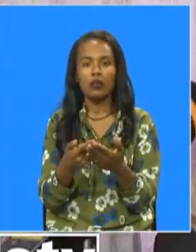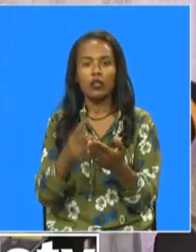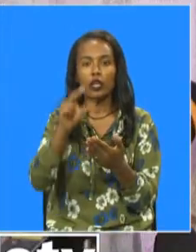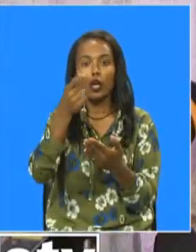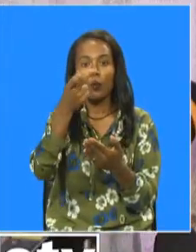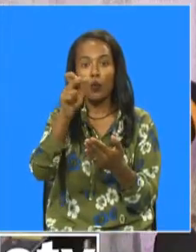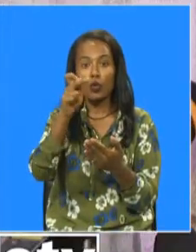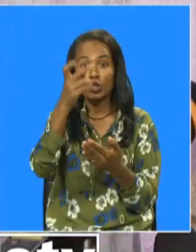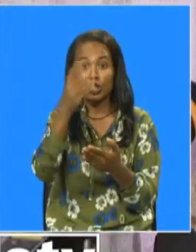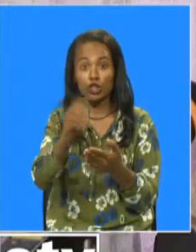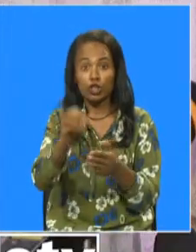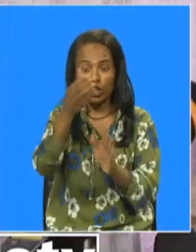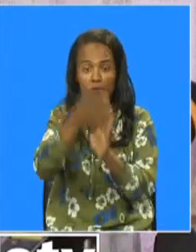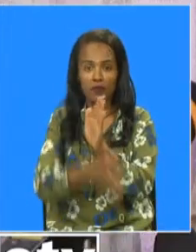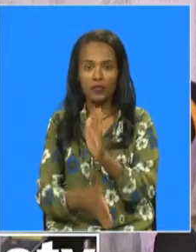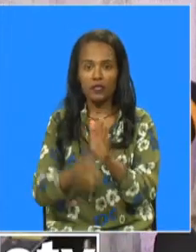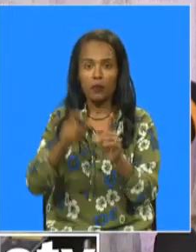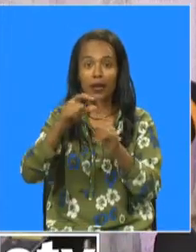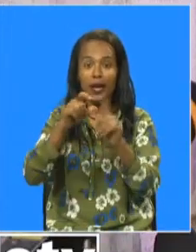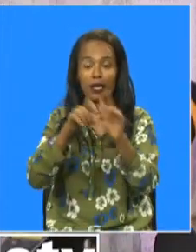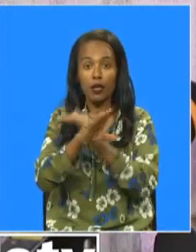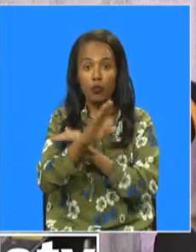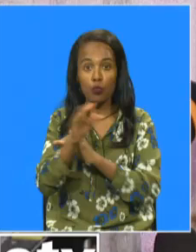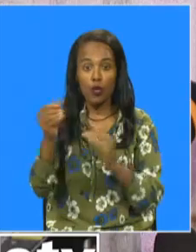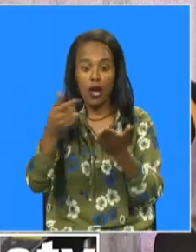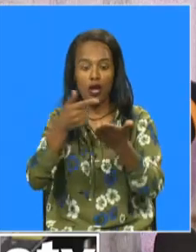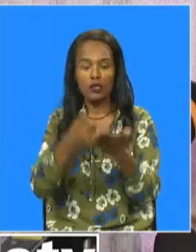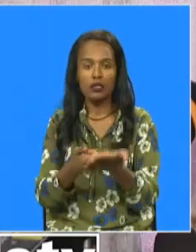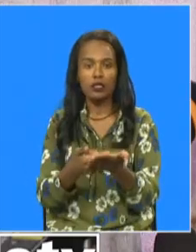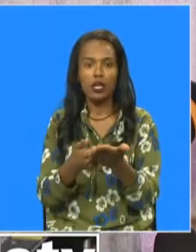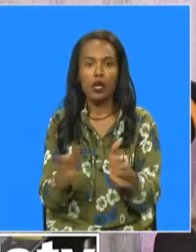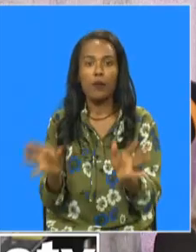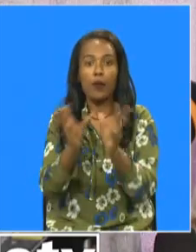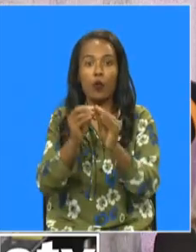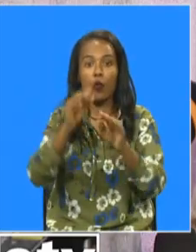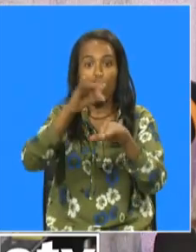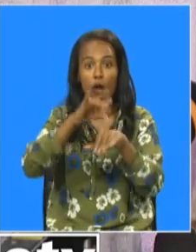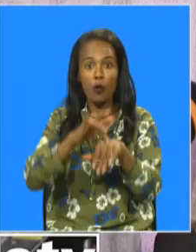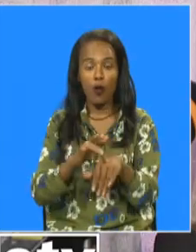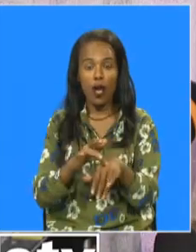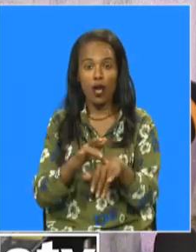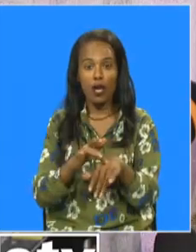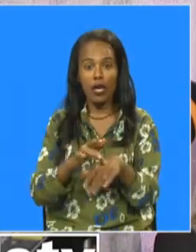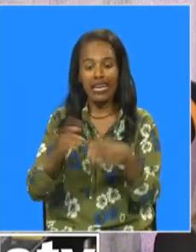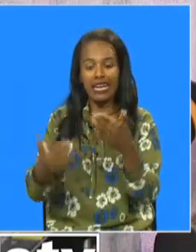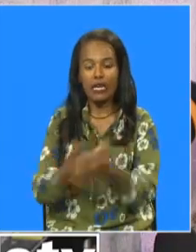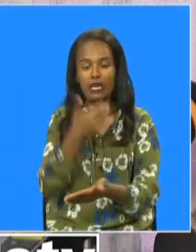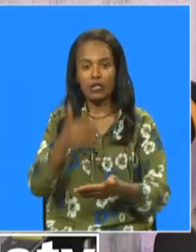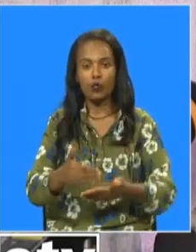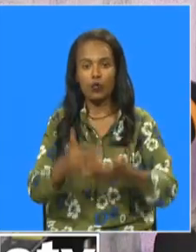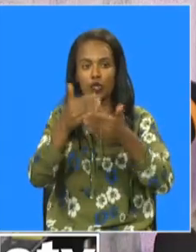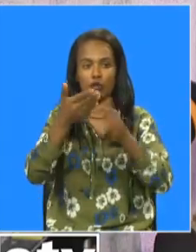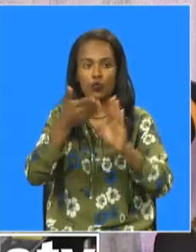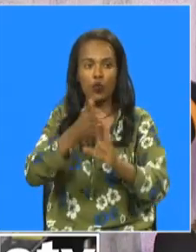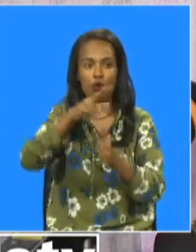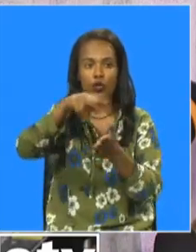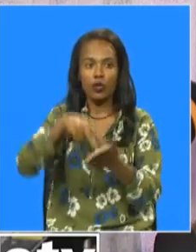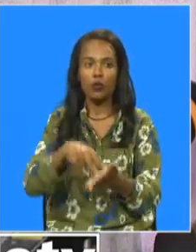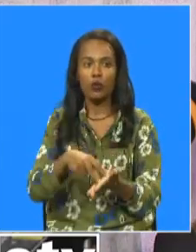የቦንድ ግዢ ለመፈጸም ቃል የገቡና እዚህ በጉባኤው ላይ ከህዳሴው ግድብ ጎን